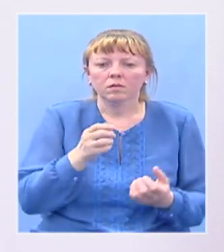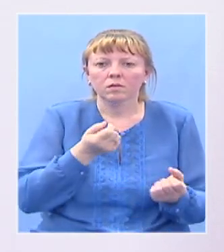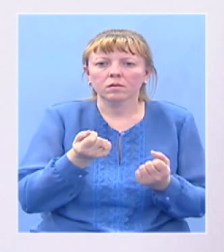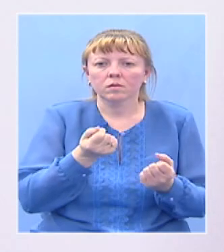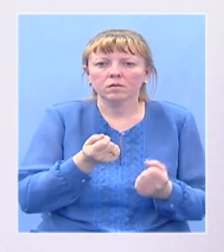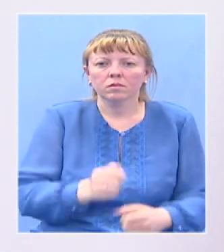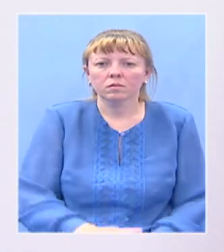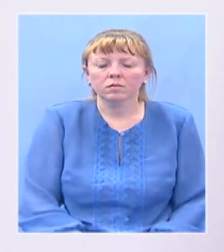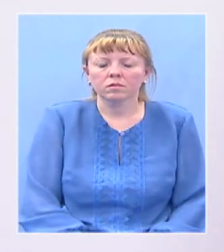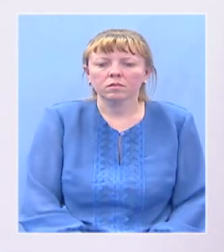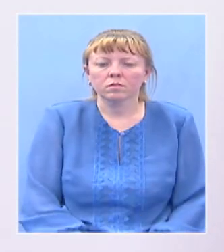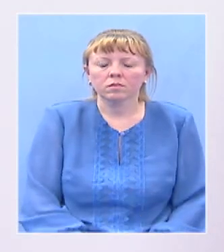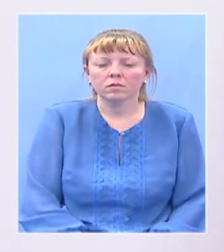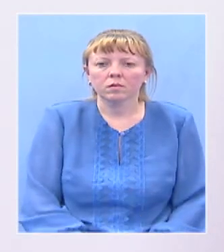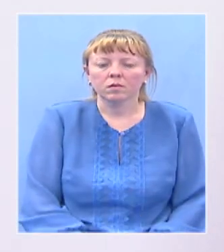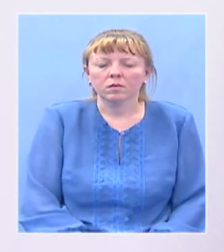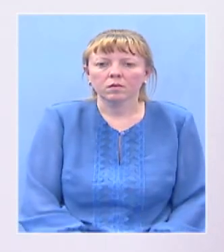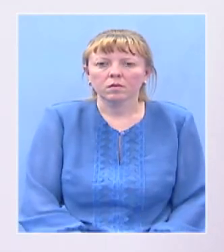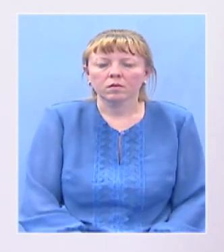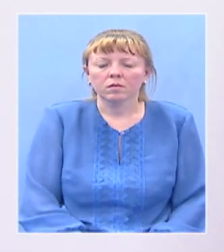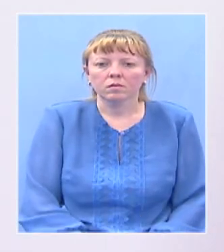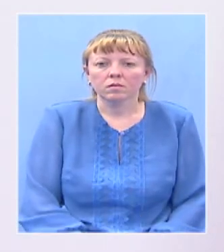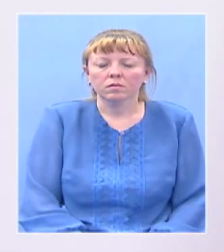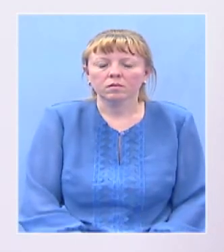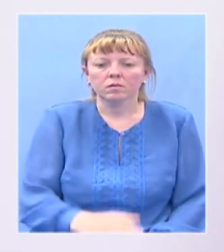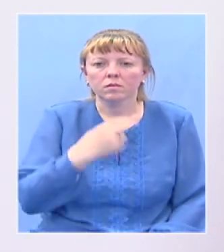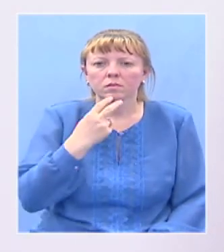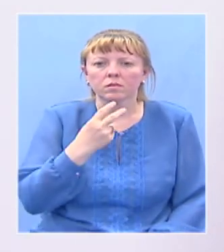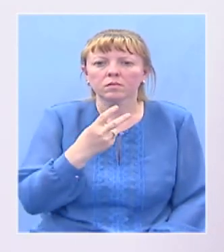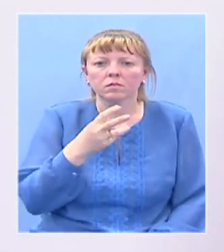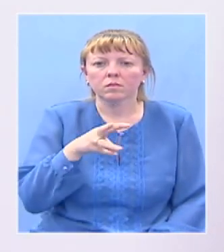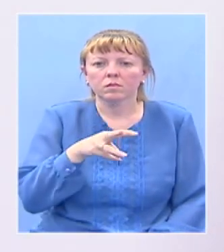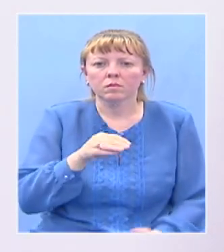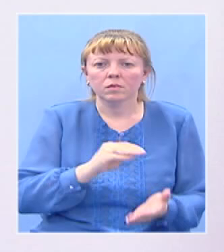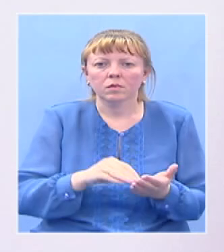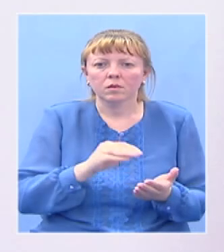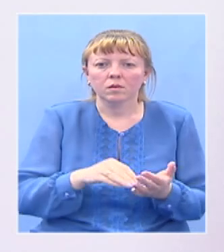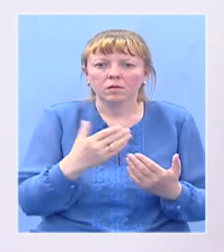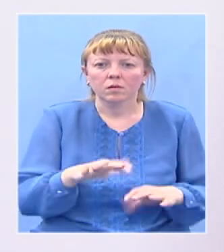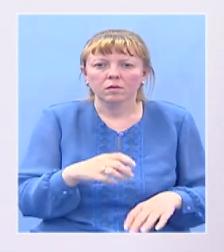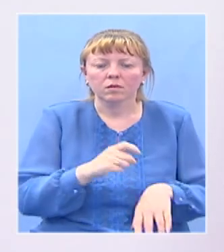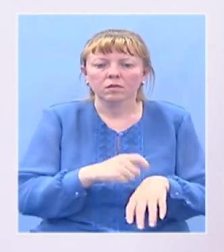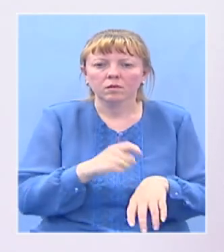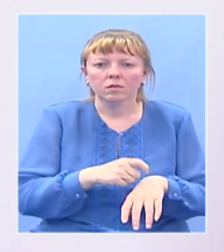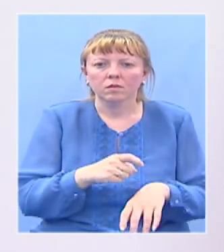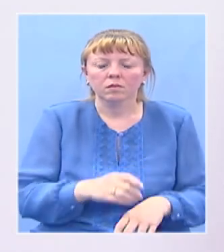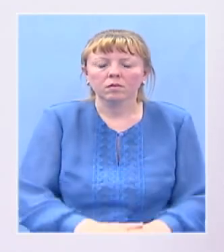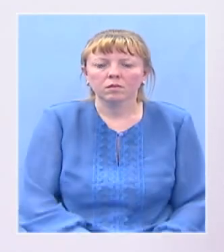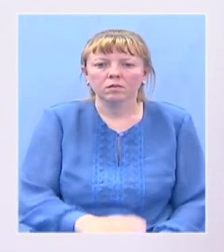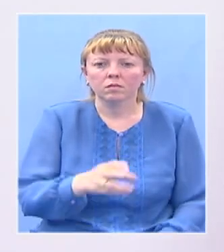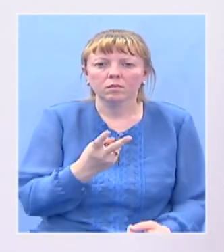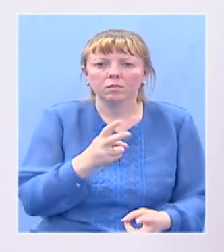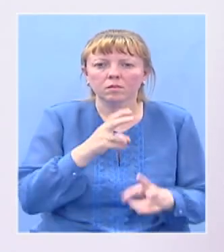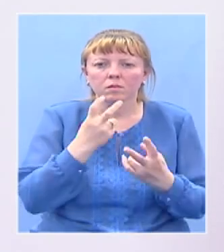при проведении транспортного контроля поминутно расписа уже За сколько время орган транспортного которо обязан